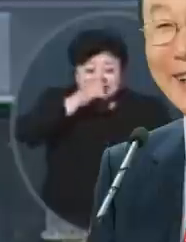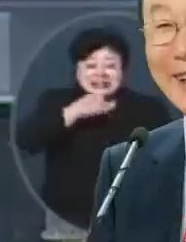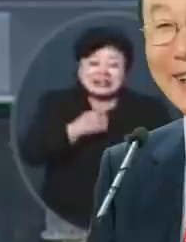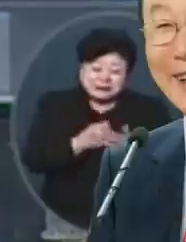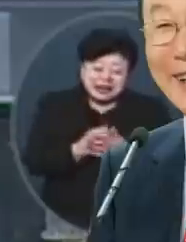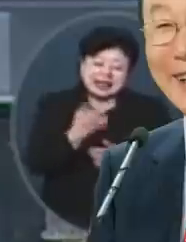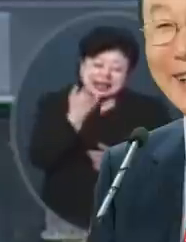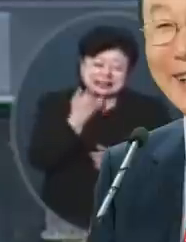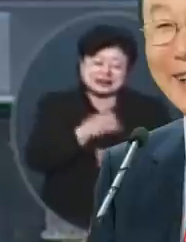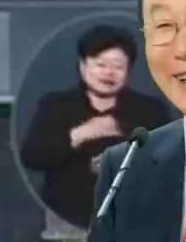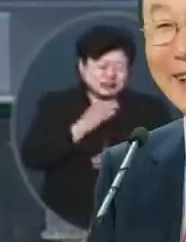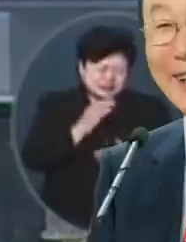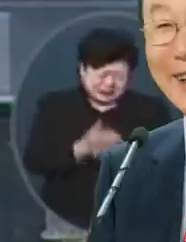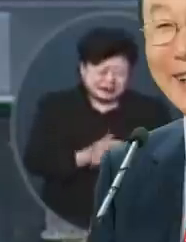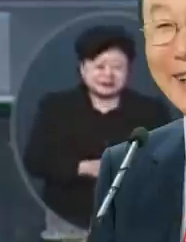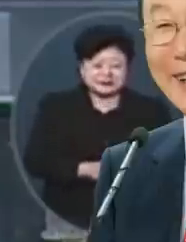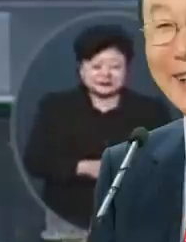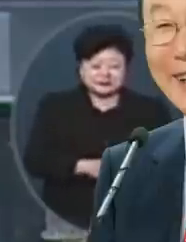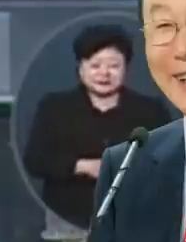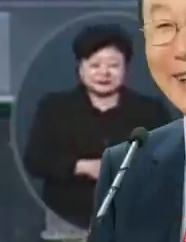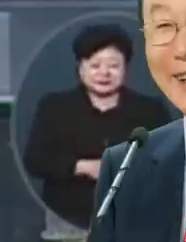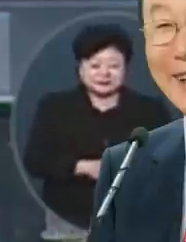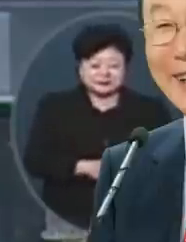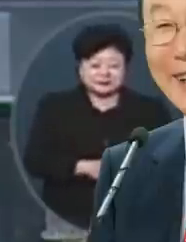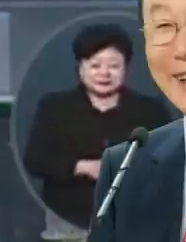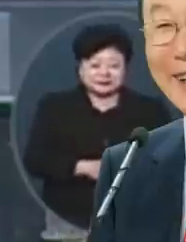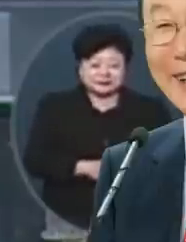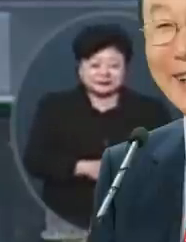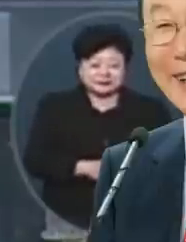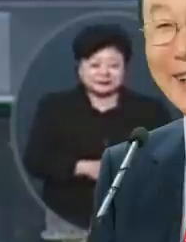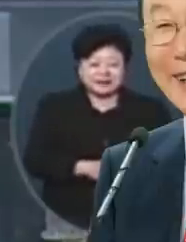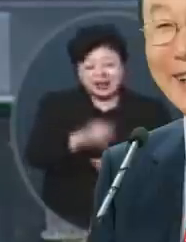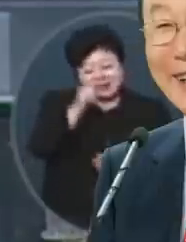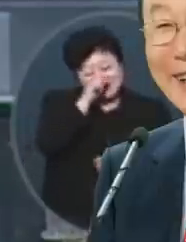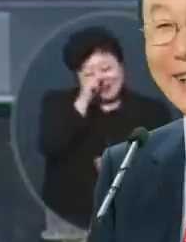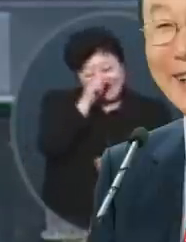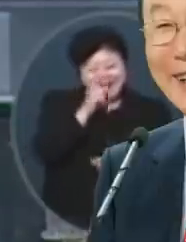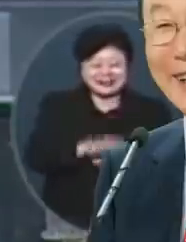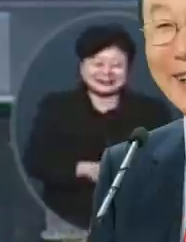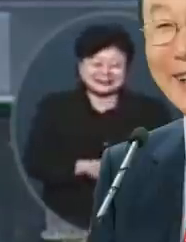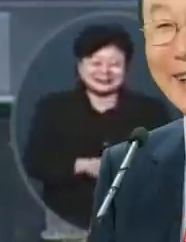있으니까 두려워하지 마십시오. 그러니까 그렇게 좋아하더라고요.